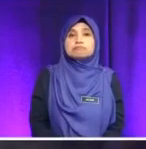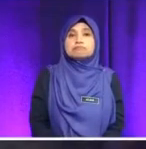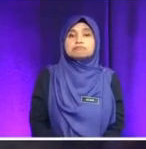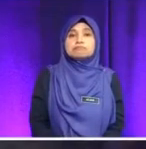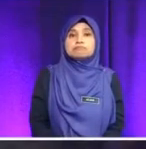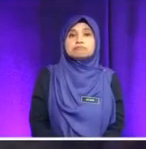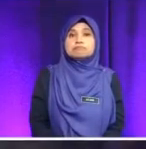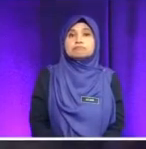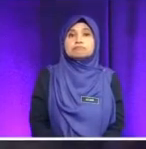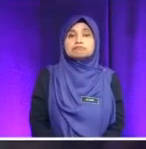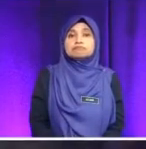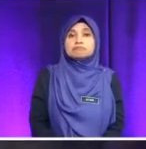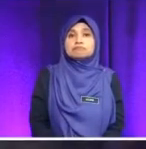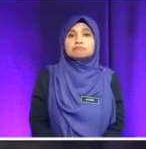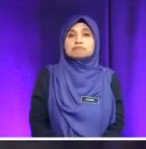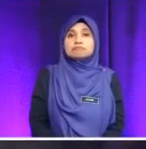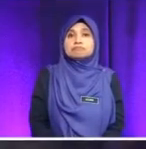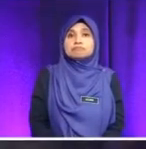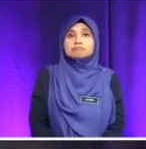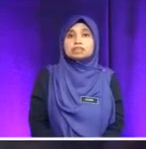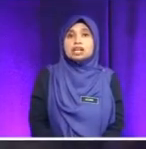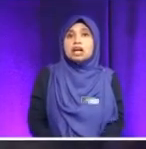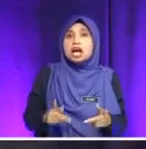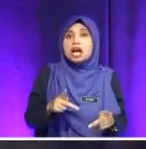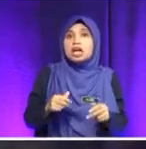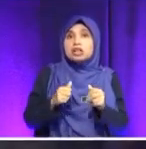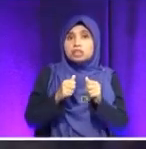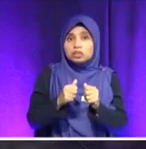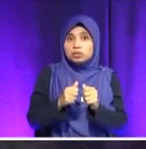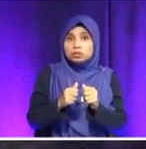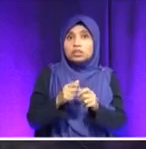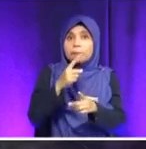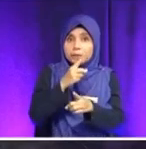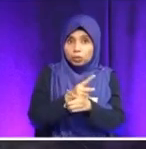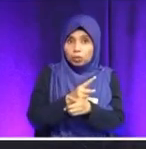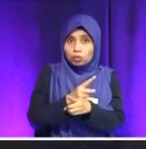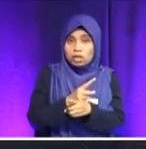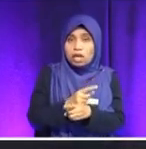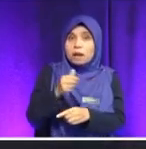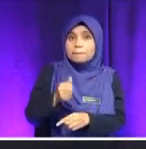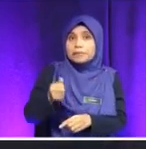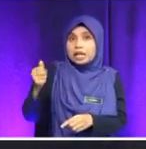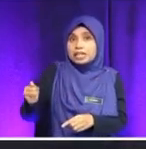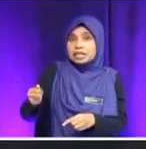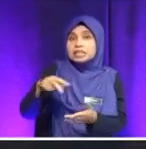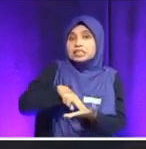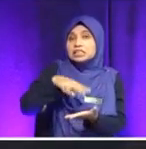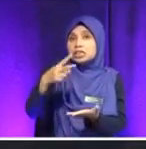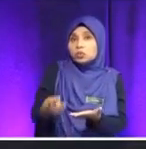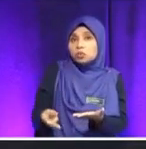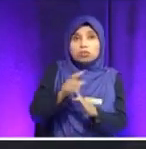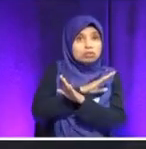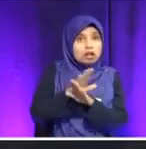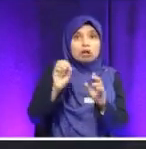Maaf, ya. Baik, cikgu. Seterusnya. Okey, kalau ikut yang sebetulnya bila peralatan jatuh seperti ini, kita dah tak boleh